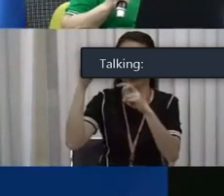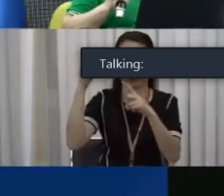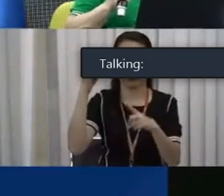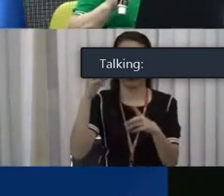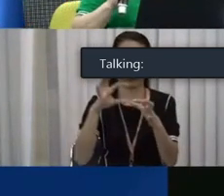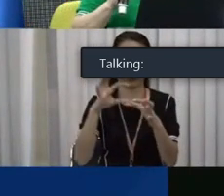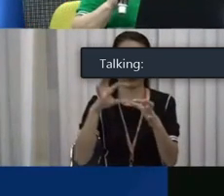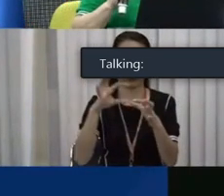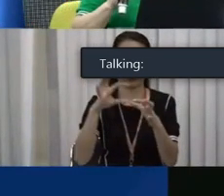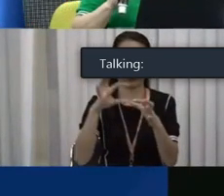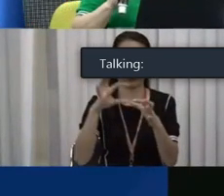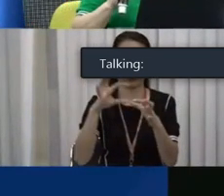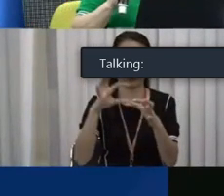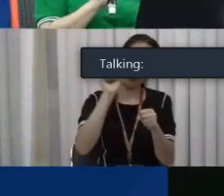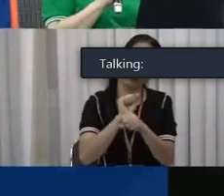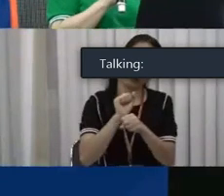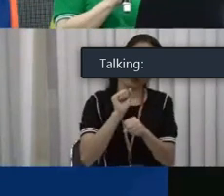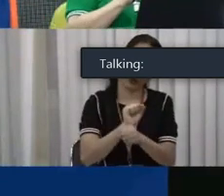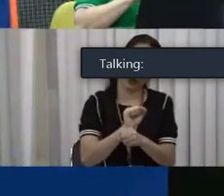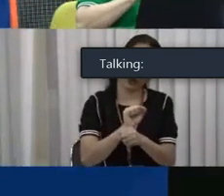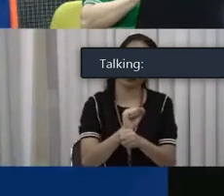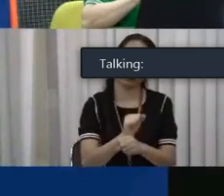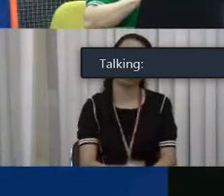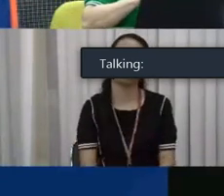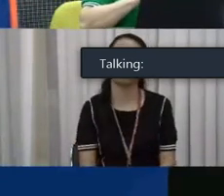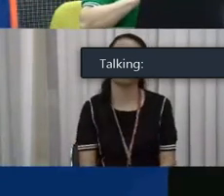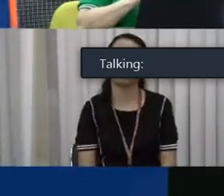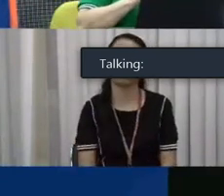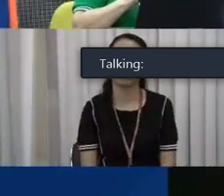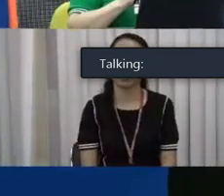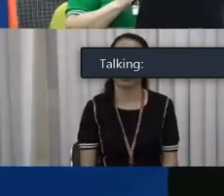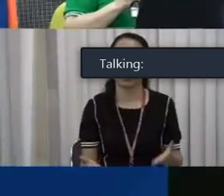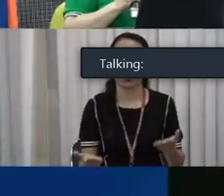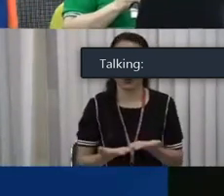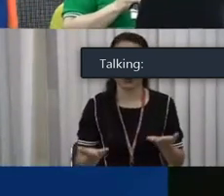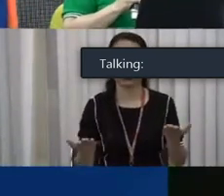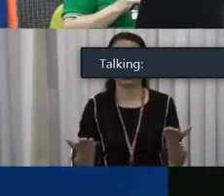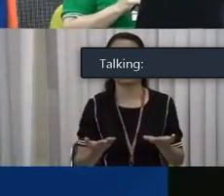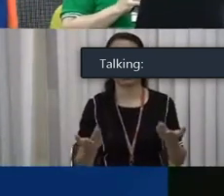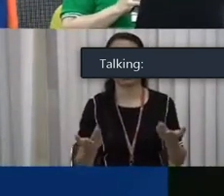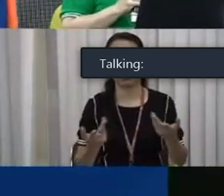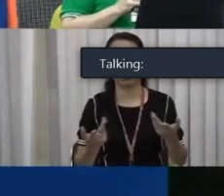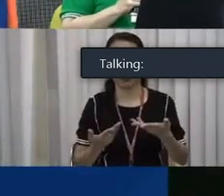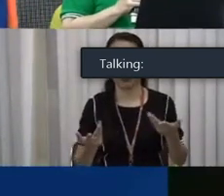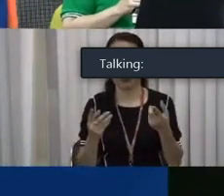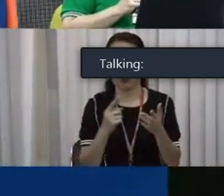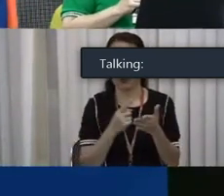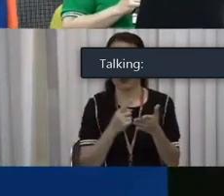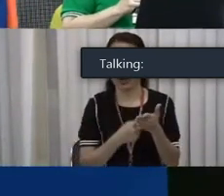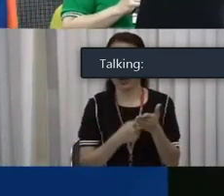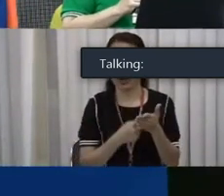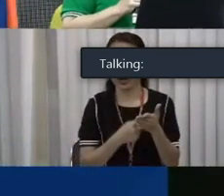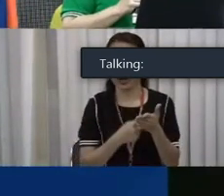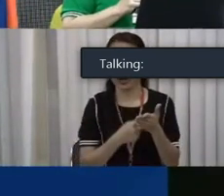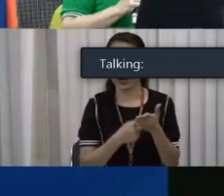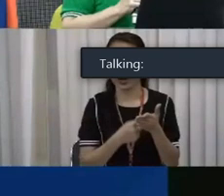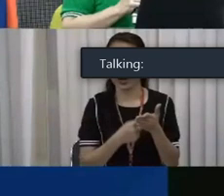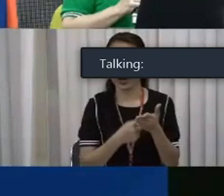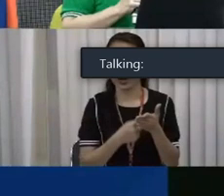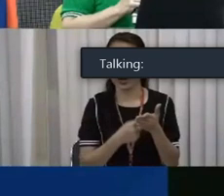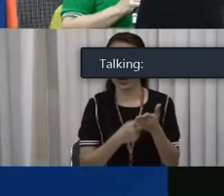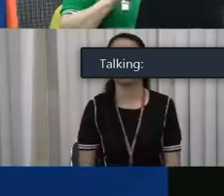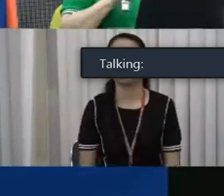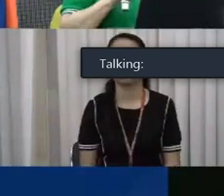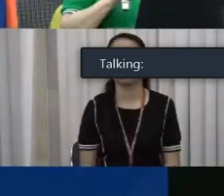So entitlement of employee, kung nanarbaho na ka, unsa man di imong ma-avail. Of course, the prevailing wage rate in the